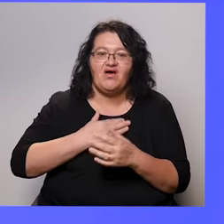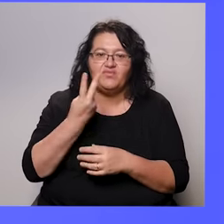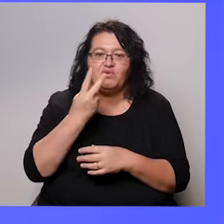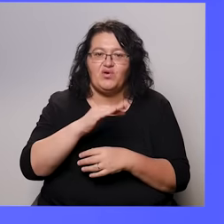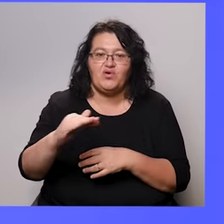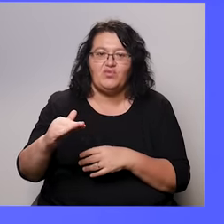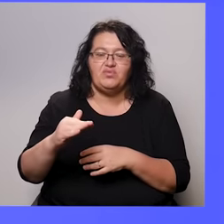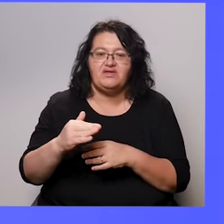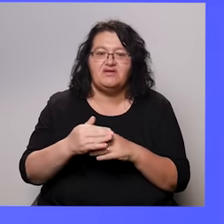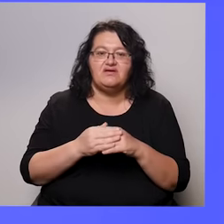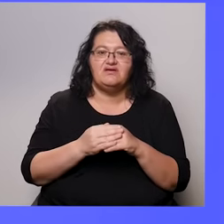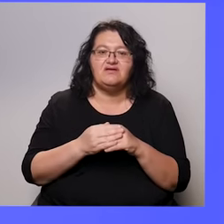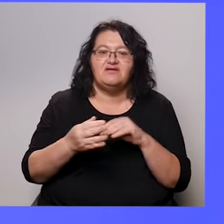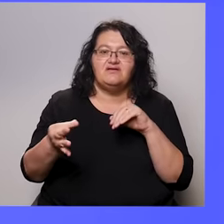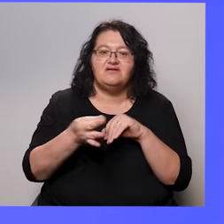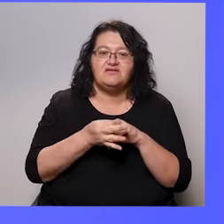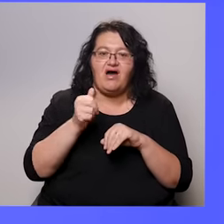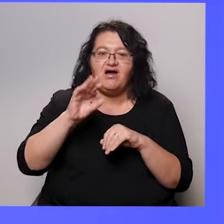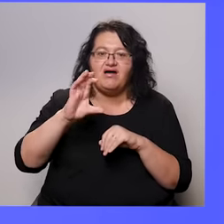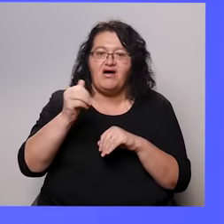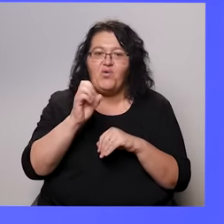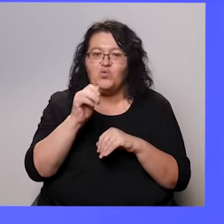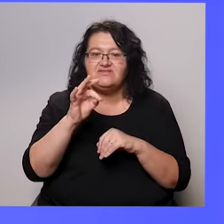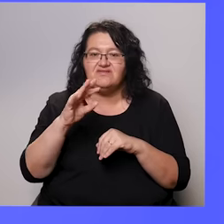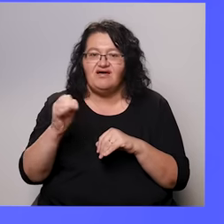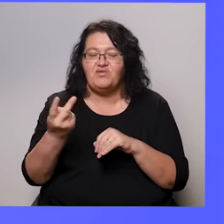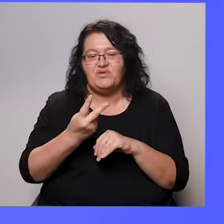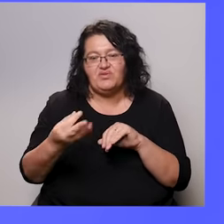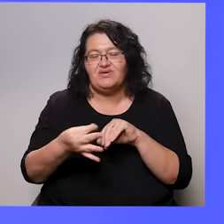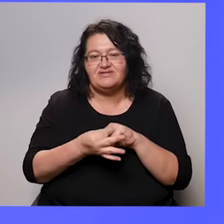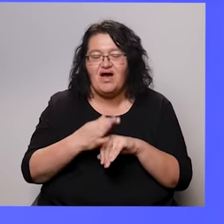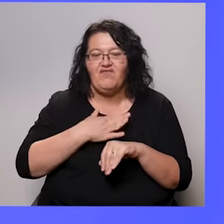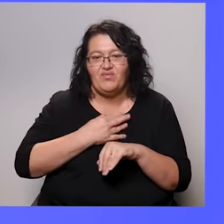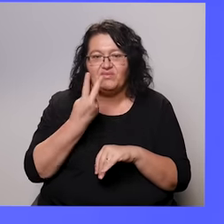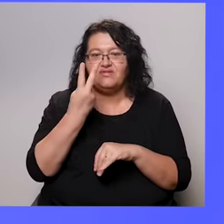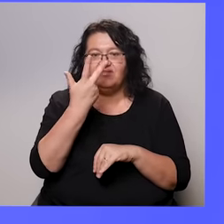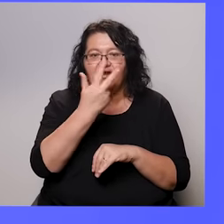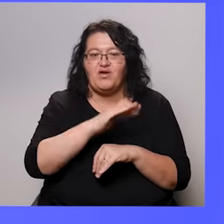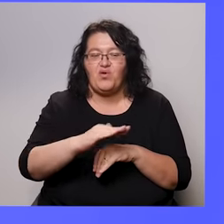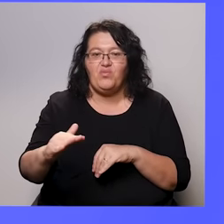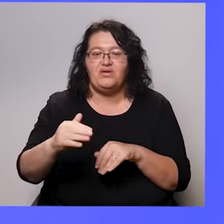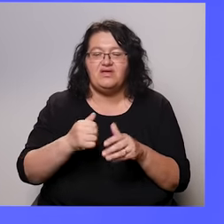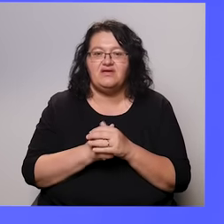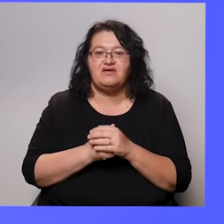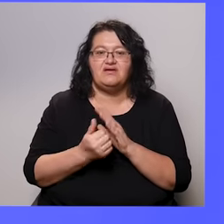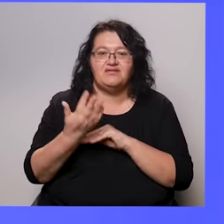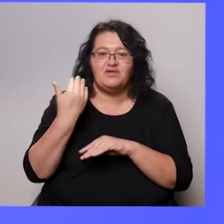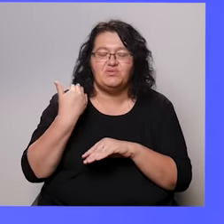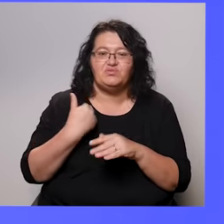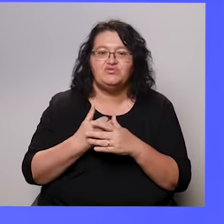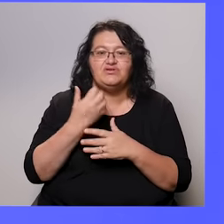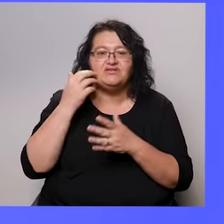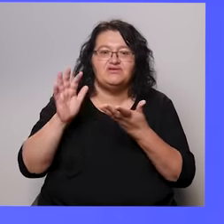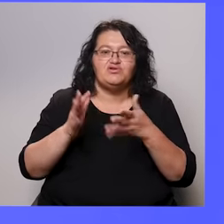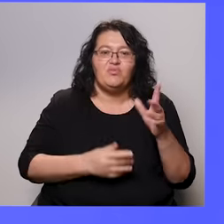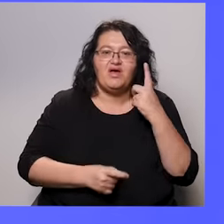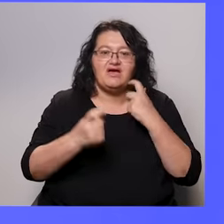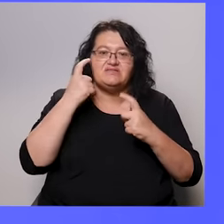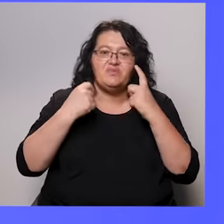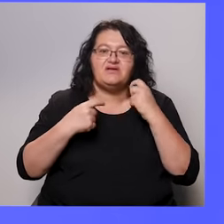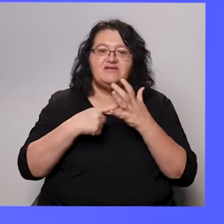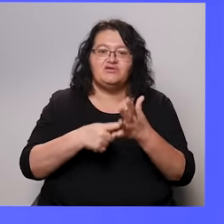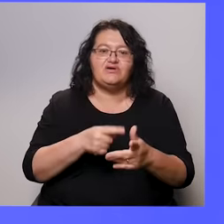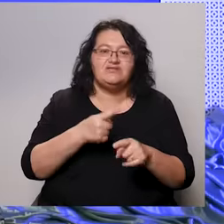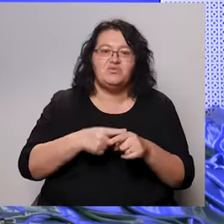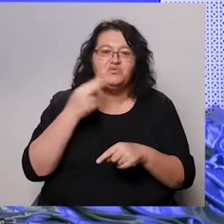Avem doi copii, împreună căsătorit cu Anca, Costea Anca, împreună avem trei copilași, pe atunci, când începea experiența aceasta